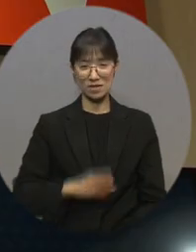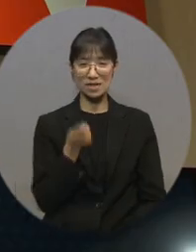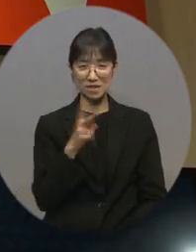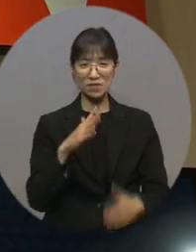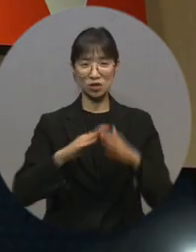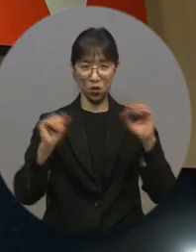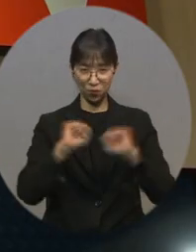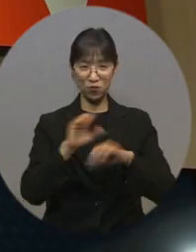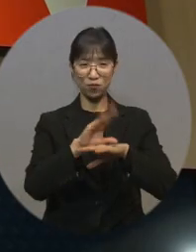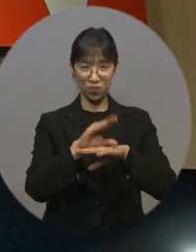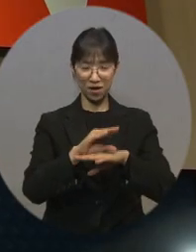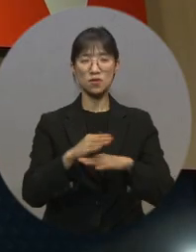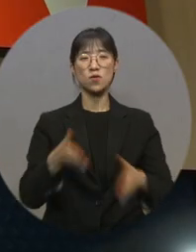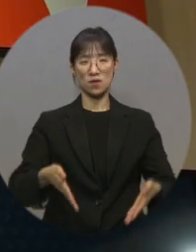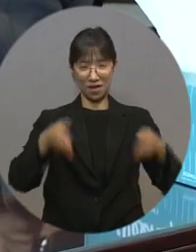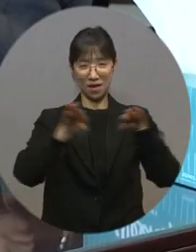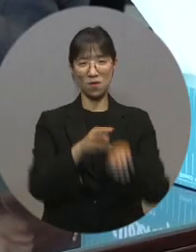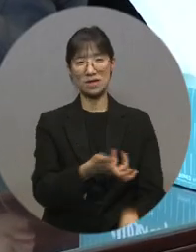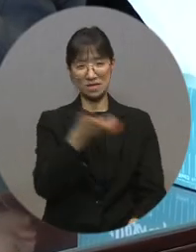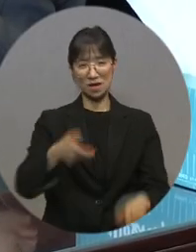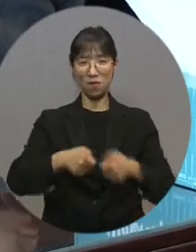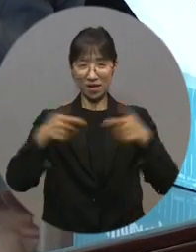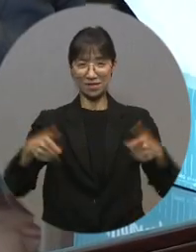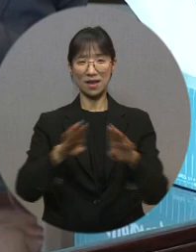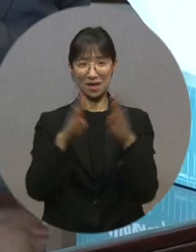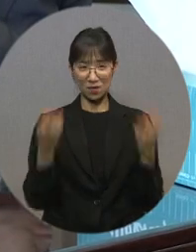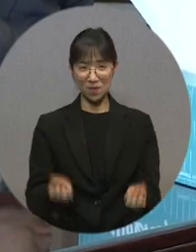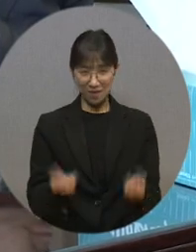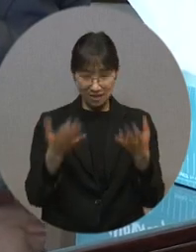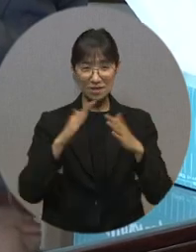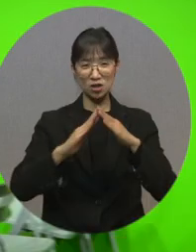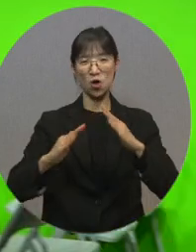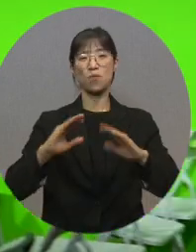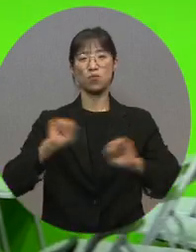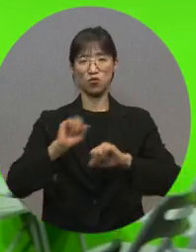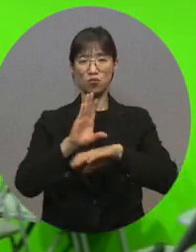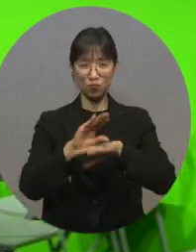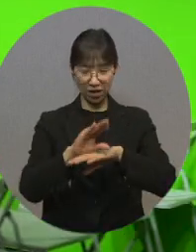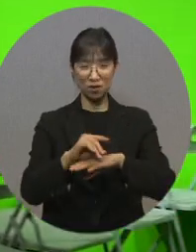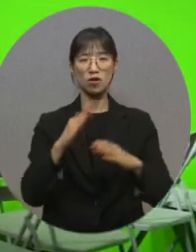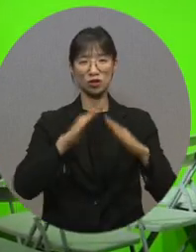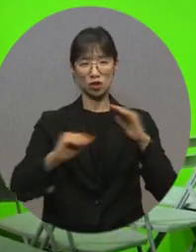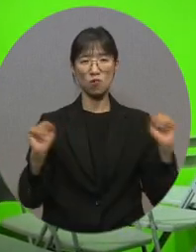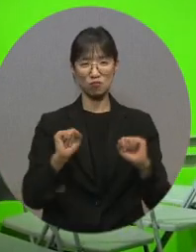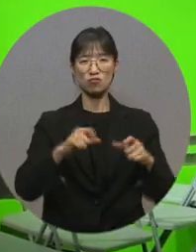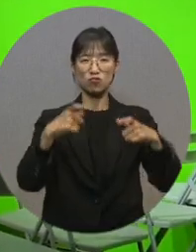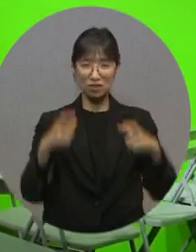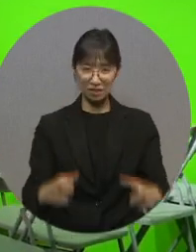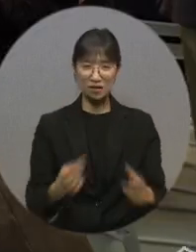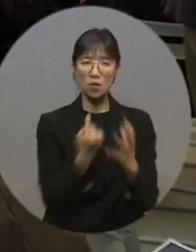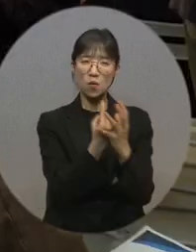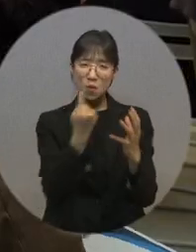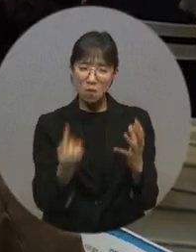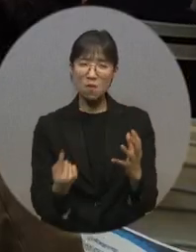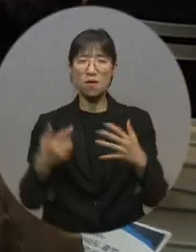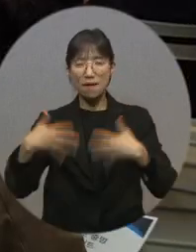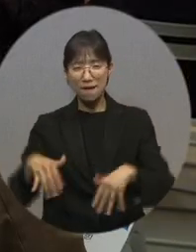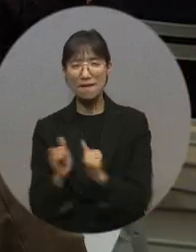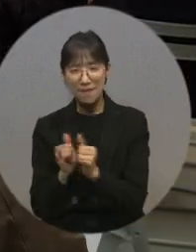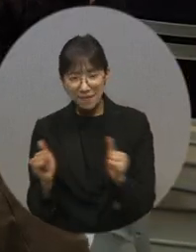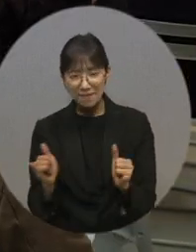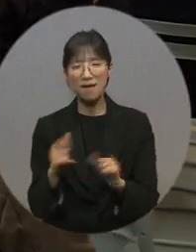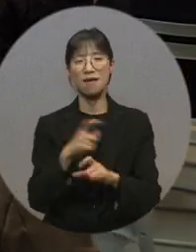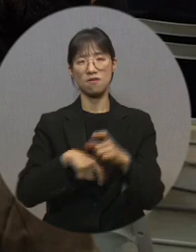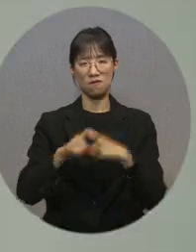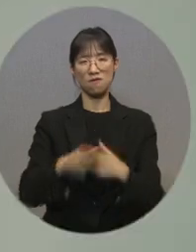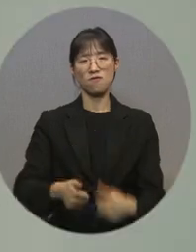전북방송의 사옥 이전 확장 개소식을 통해서 전북방송이 전북특별자치도 지역의 소외계층과 약자들의 더